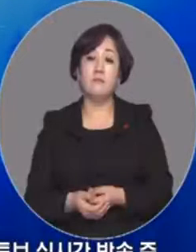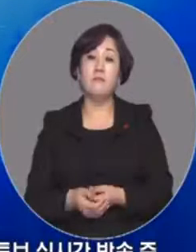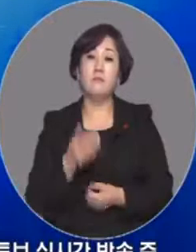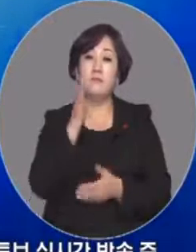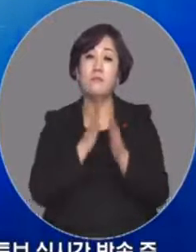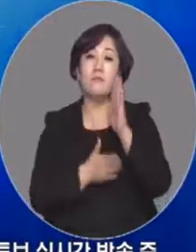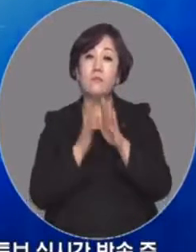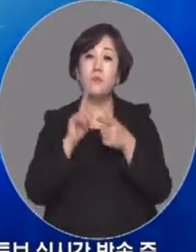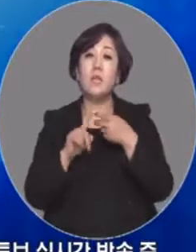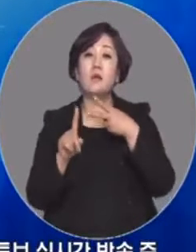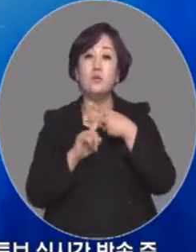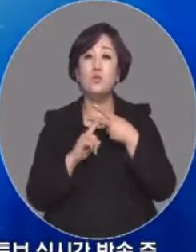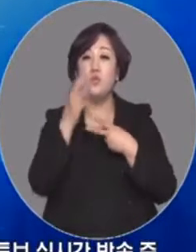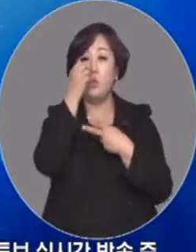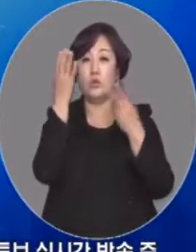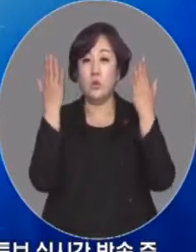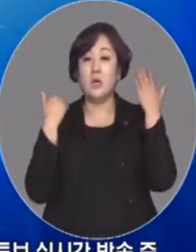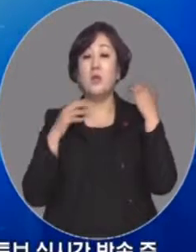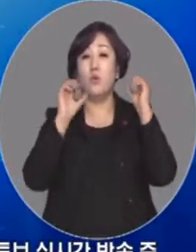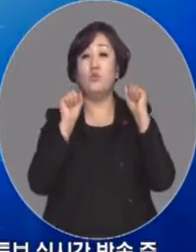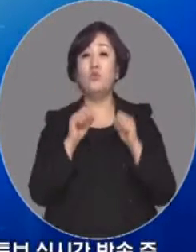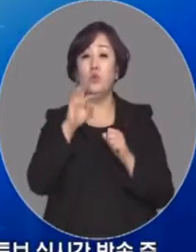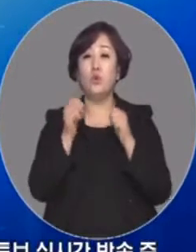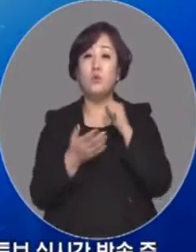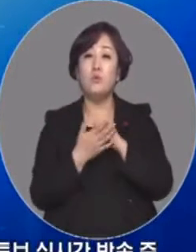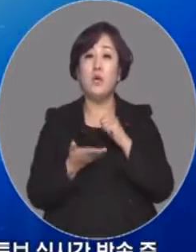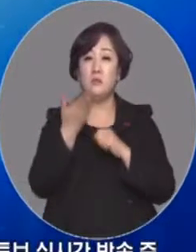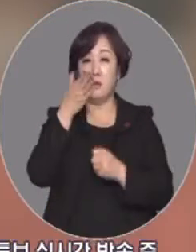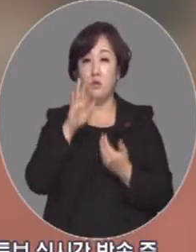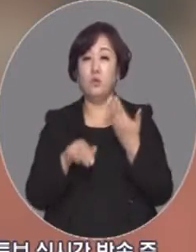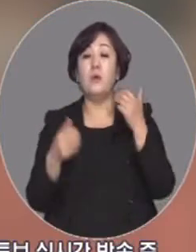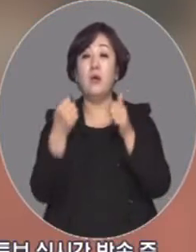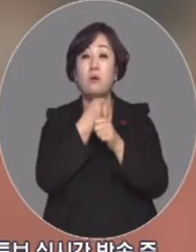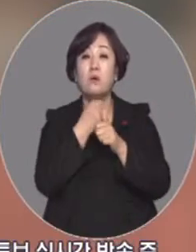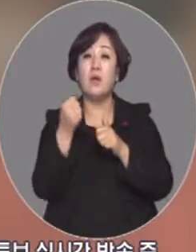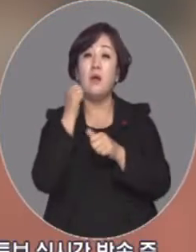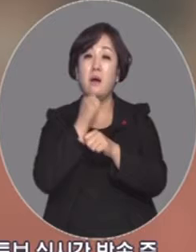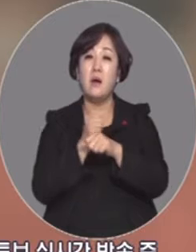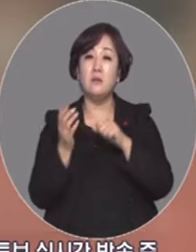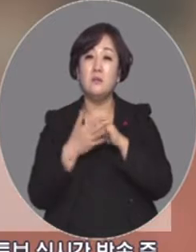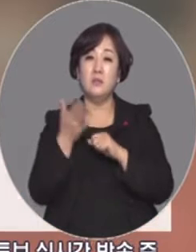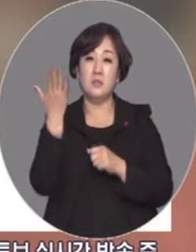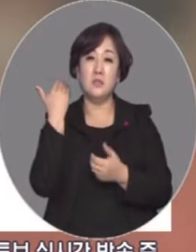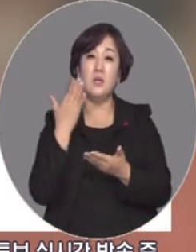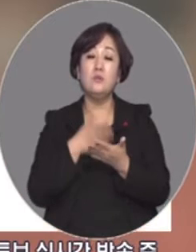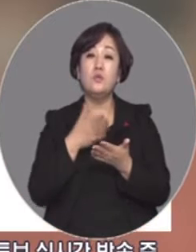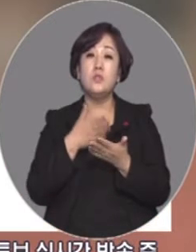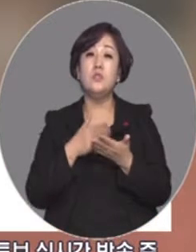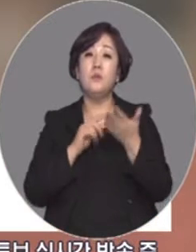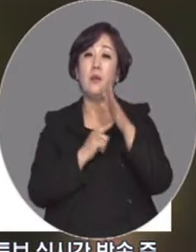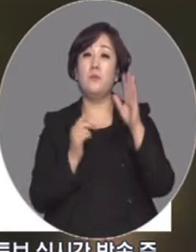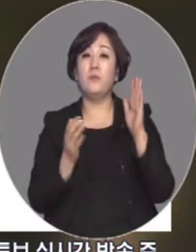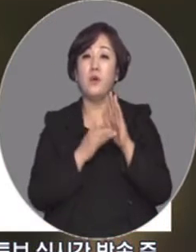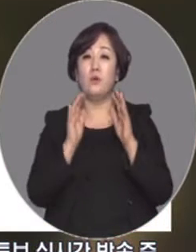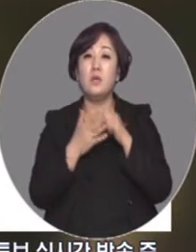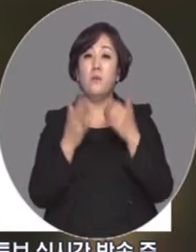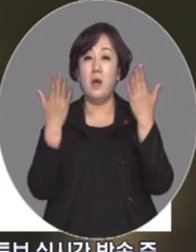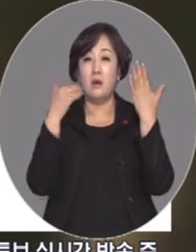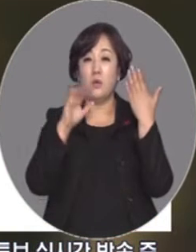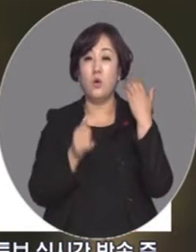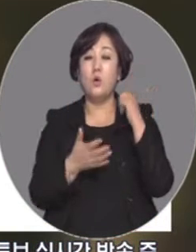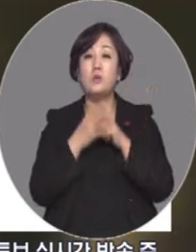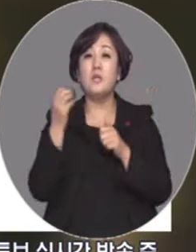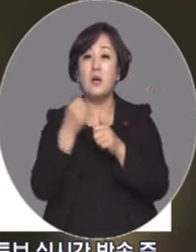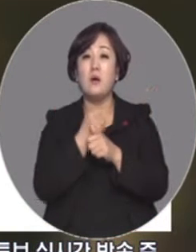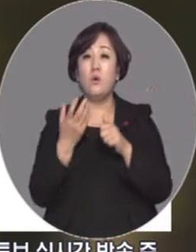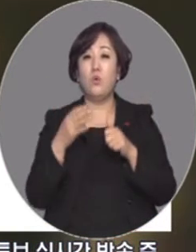울산의 한 중 고등학교 운동부 에서 선후배 간 폭행과 가혹행위가 있었다는 ubc 보도와 관련해 해당 학교가 가혹